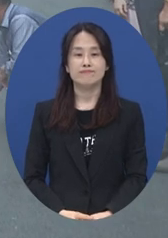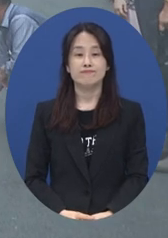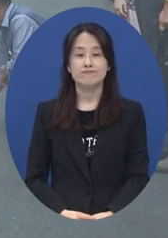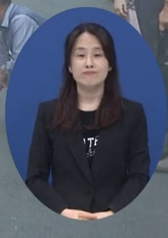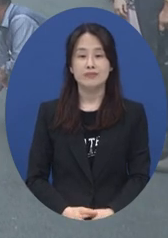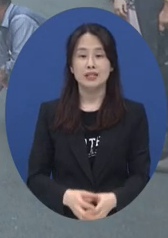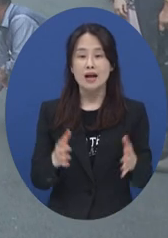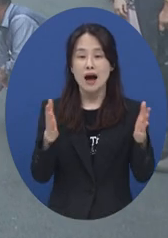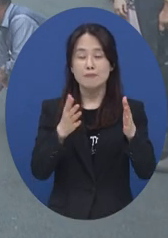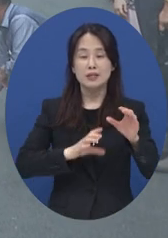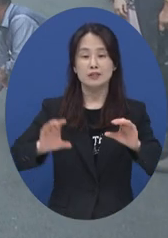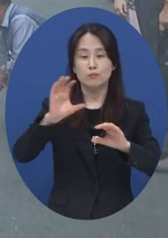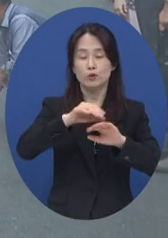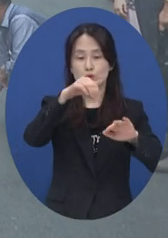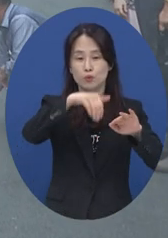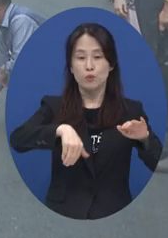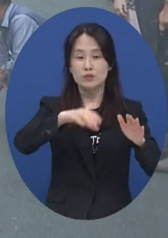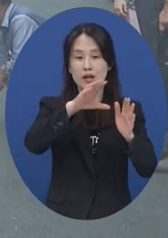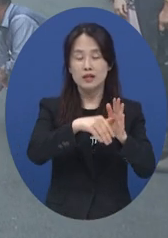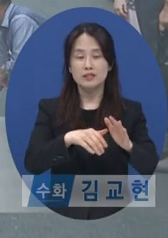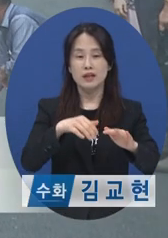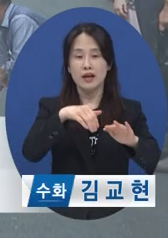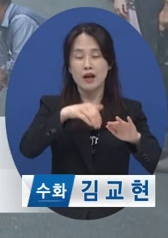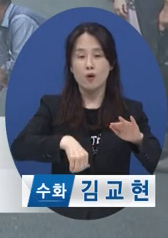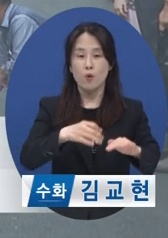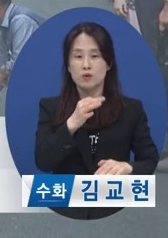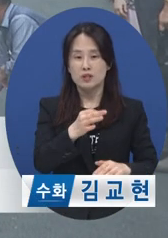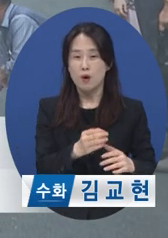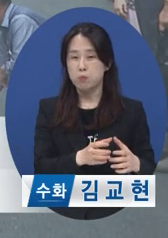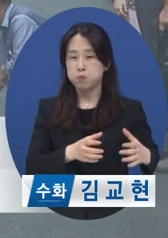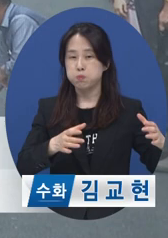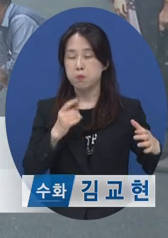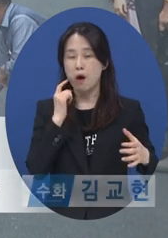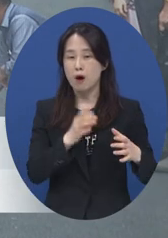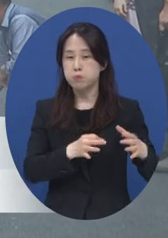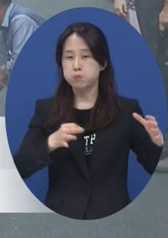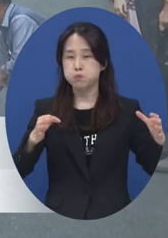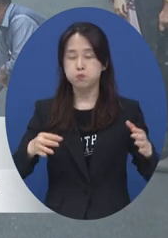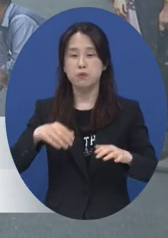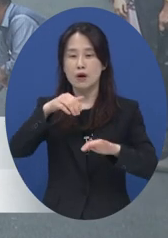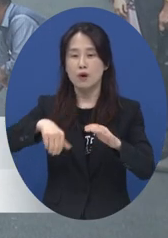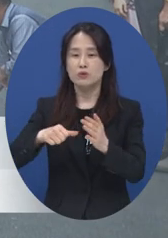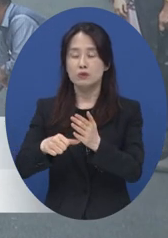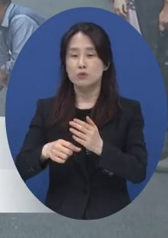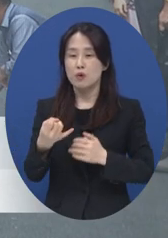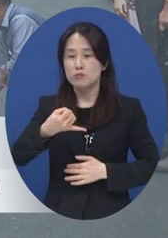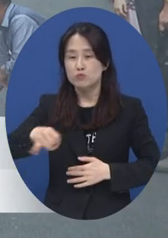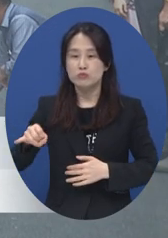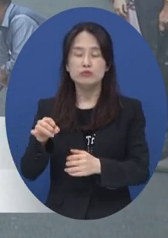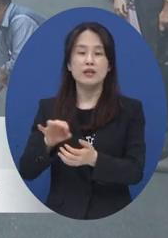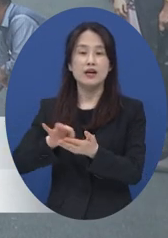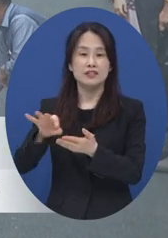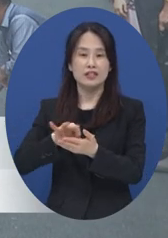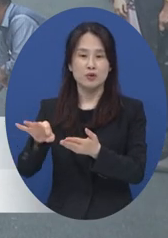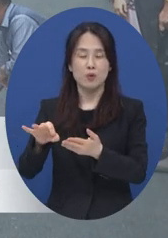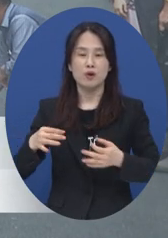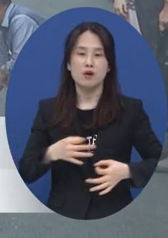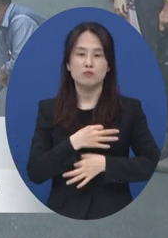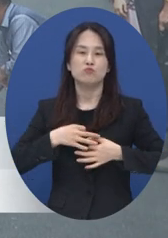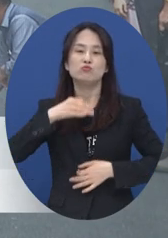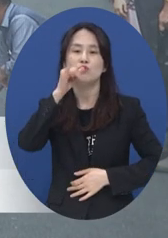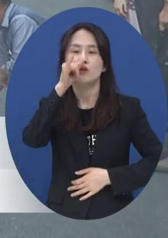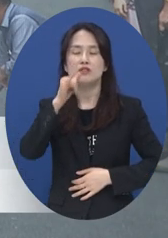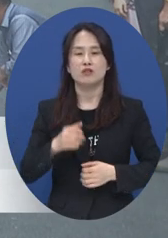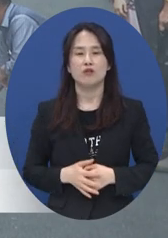아파트의 보수공사를 할 때 공사비 부풀리기 나 공사 품질 비리 때문에 걱정하시는 분들 많으실 겁니다 이런 분들을 위해